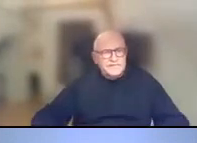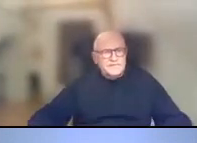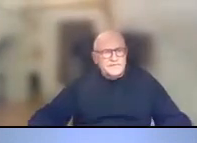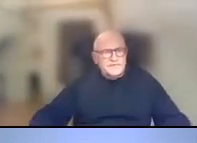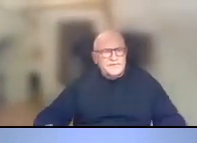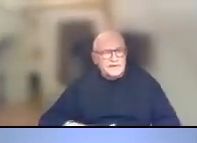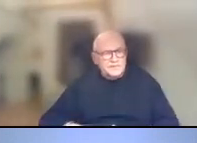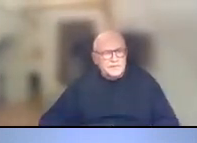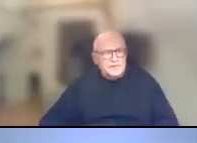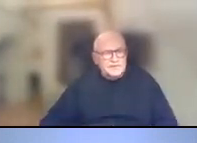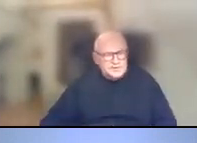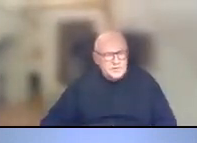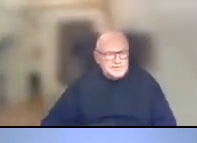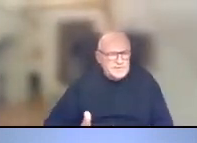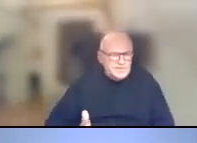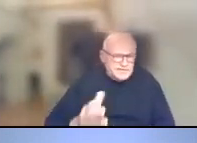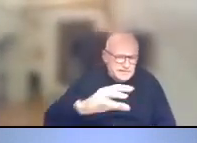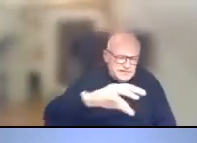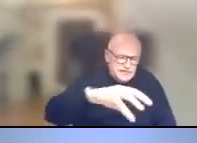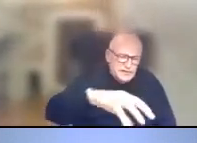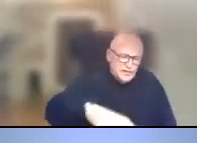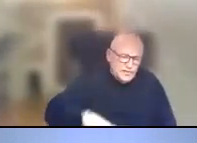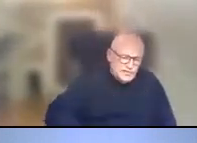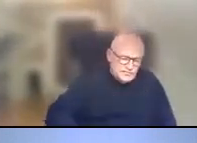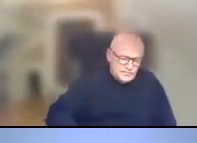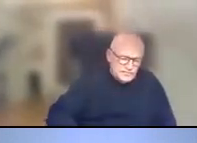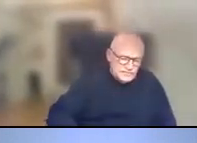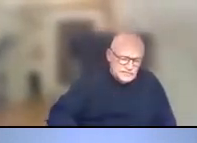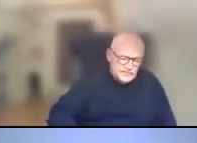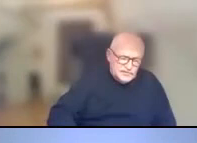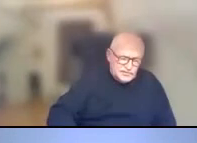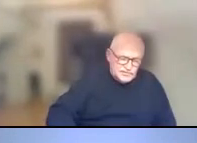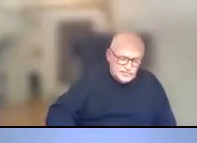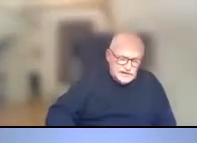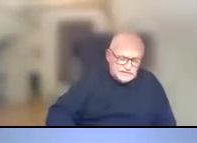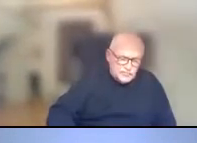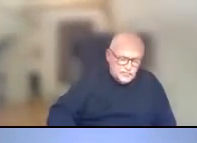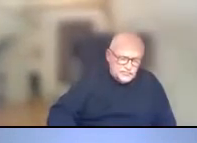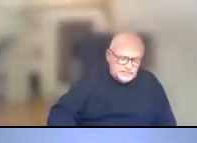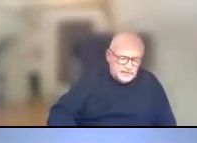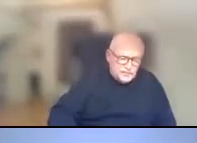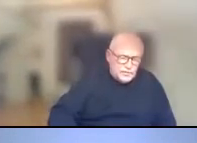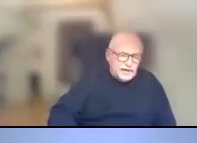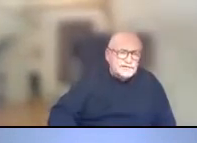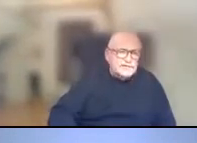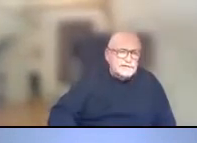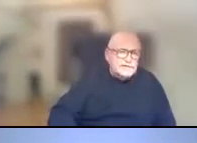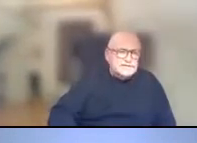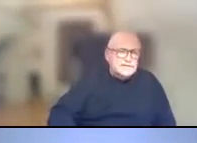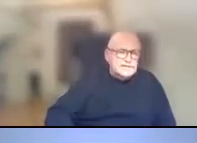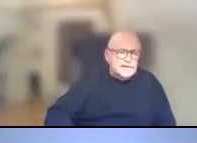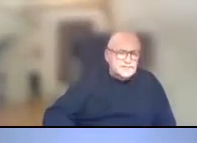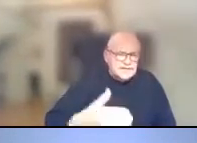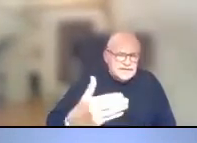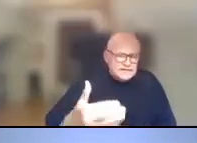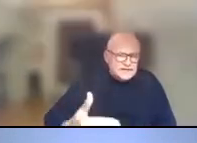gewisse Routine hat und nichts Neues mehr passiert. Und der pflegerische und der Arztberuf sind ja hochgradig